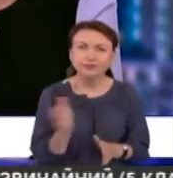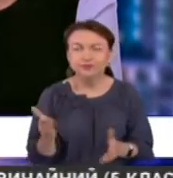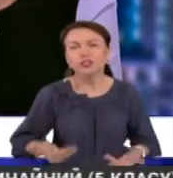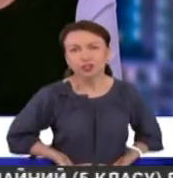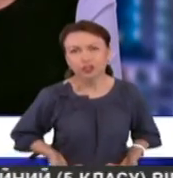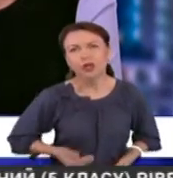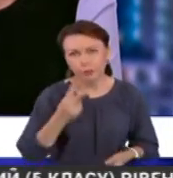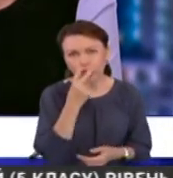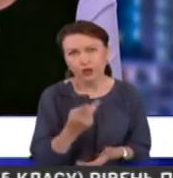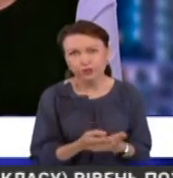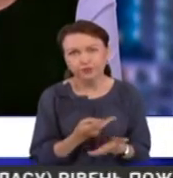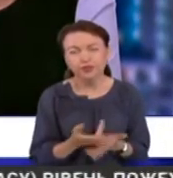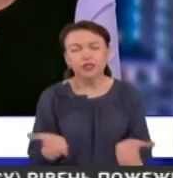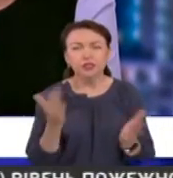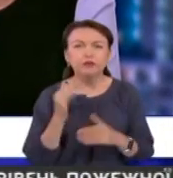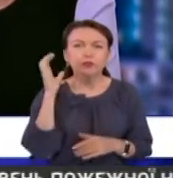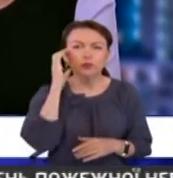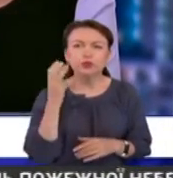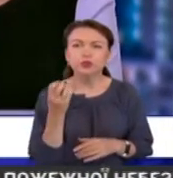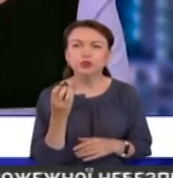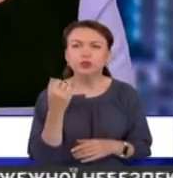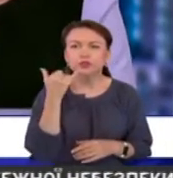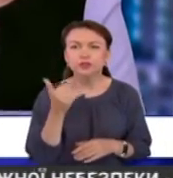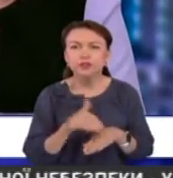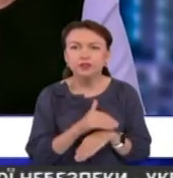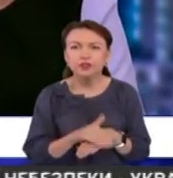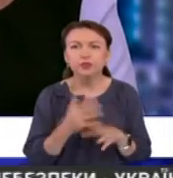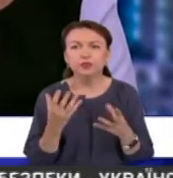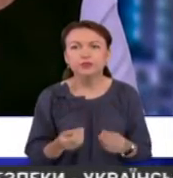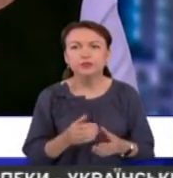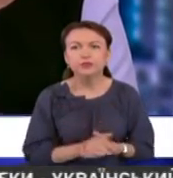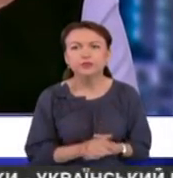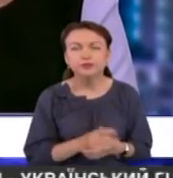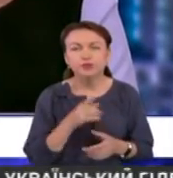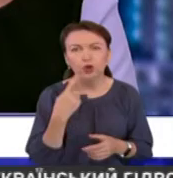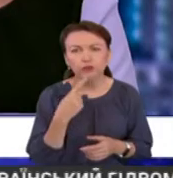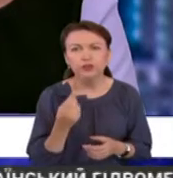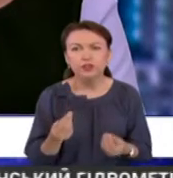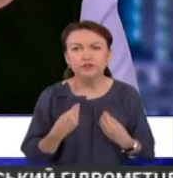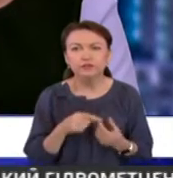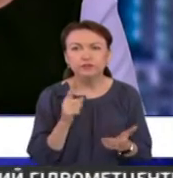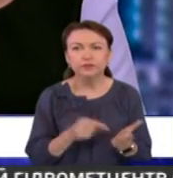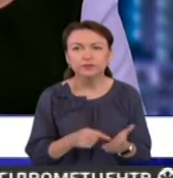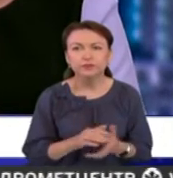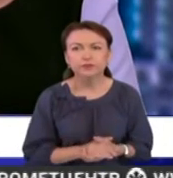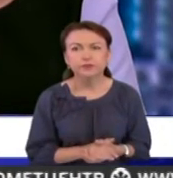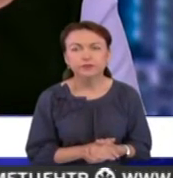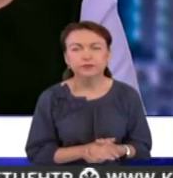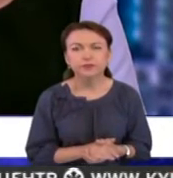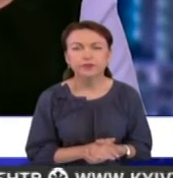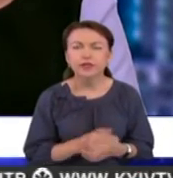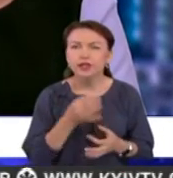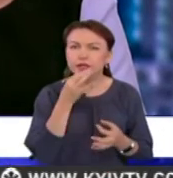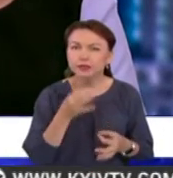покаже. Давайте почуємо ще нашого додзвонювача. Добрий день, ви вже в ефірі. Говоріть, ставте своє запитання.